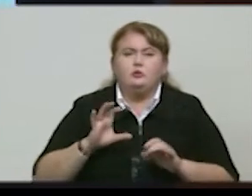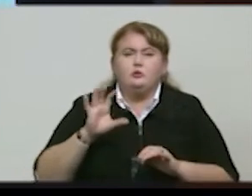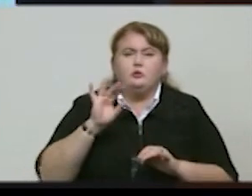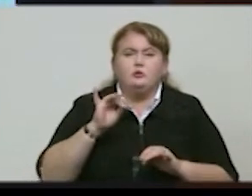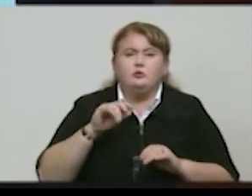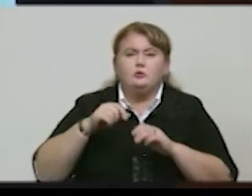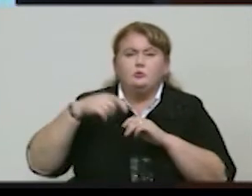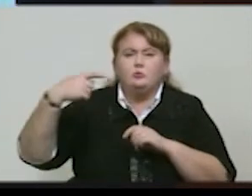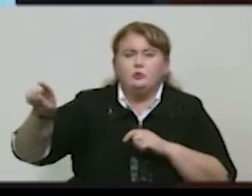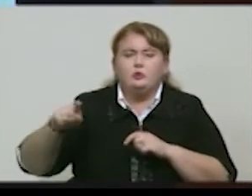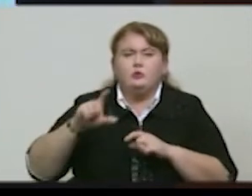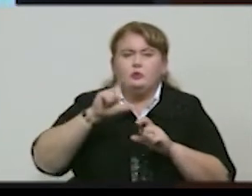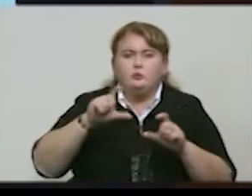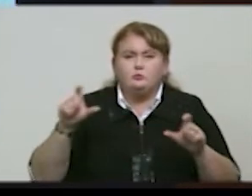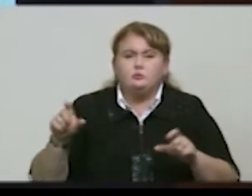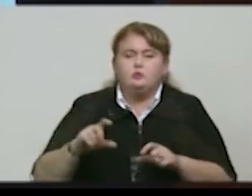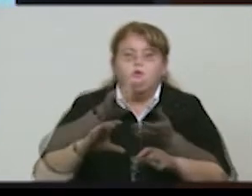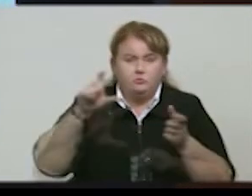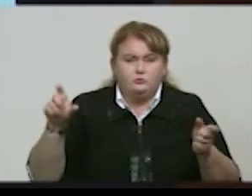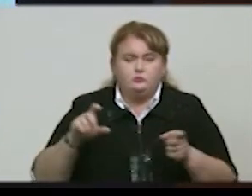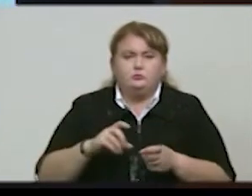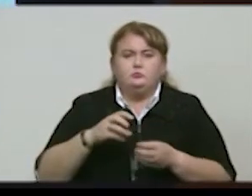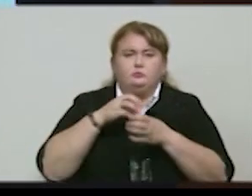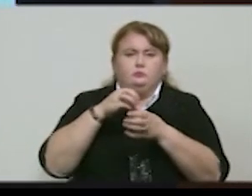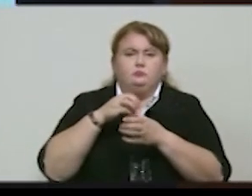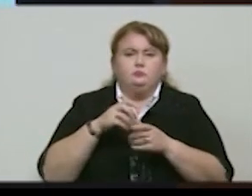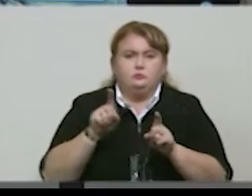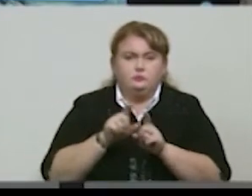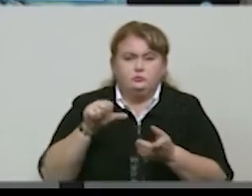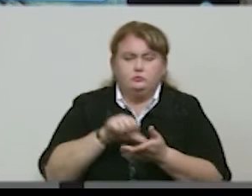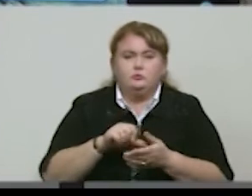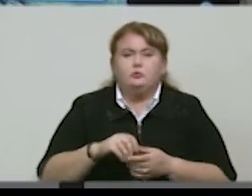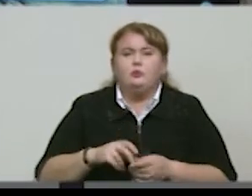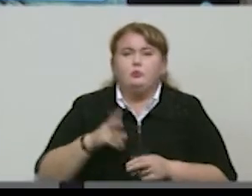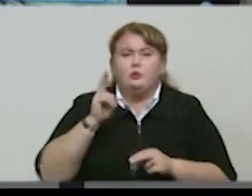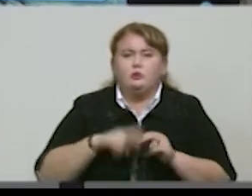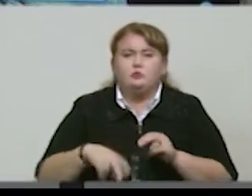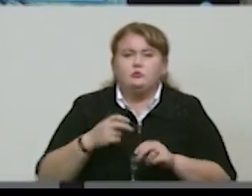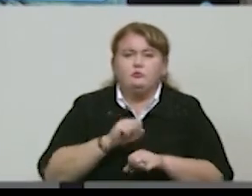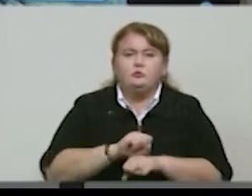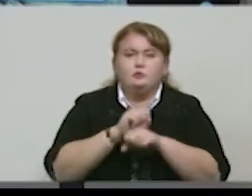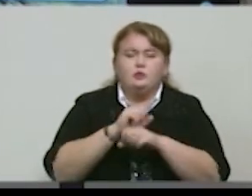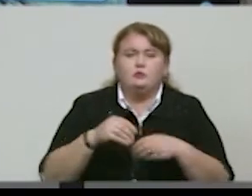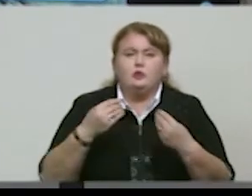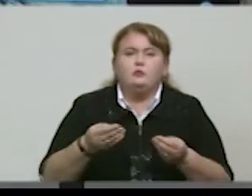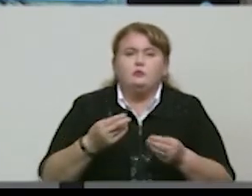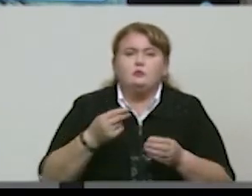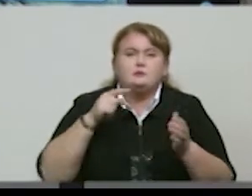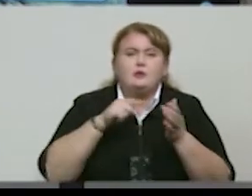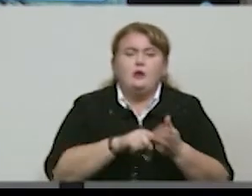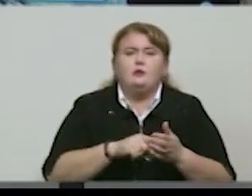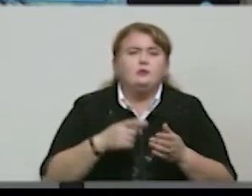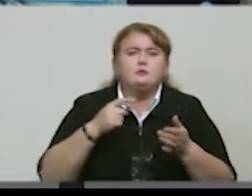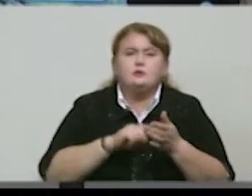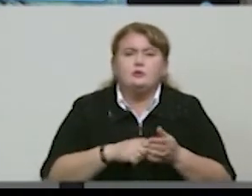инородцы, и представители интеллигенции. Это восстание дало и цели. Какие же это были